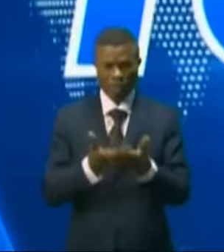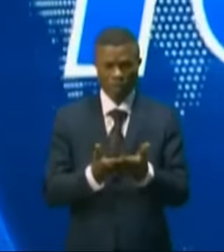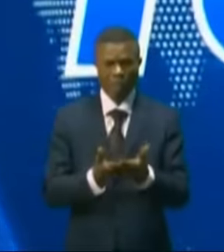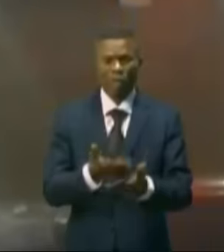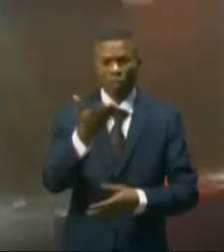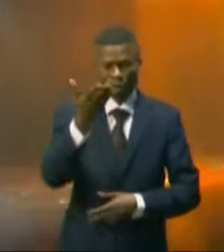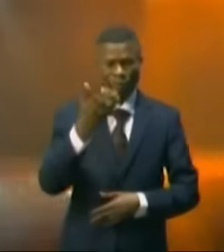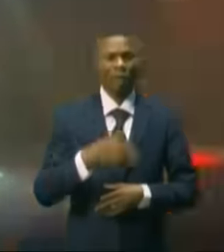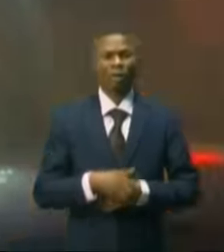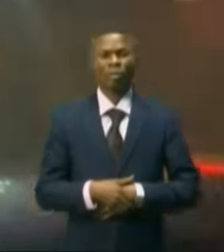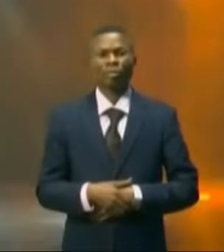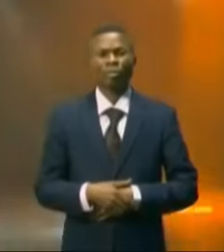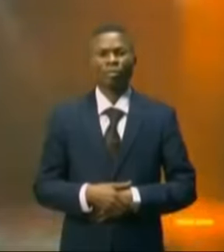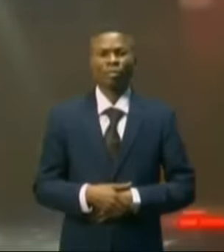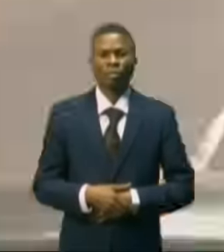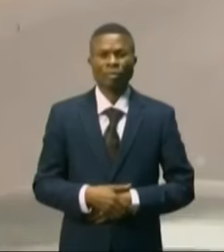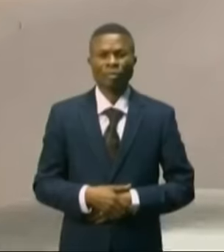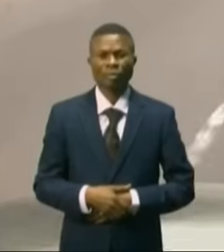Kabamba.